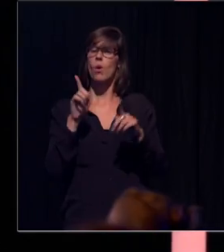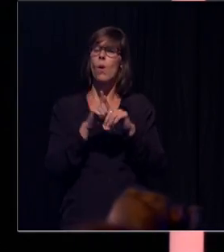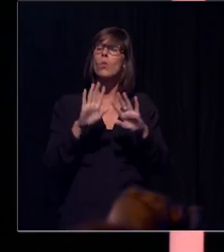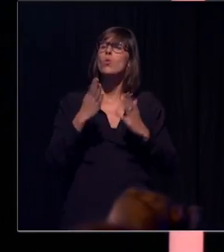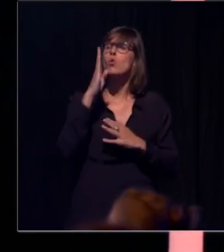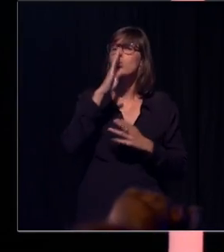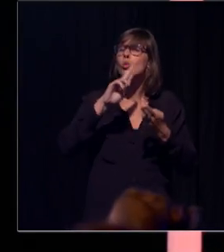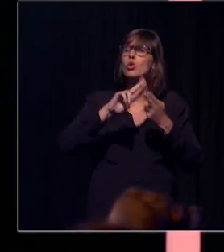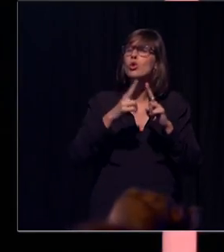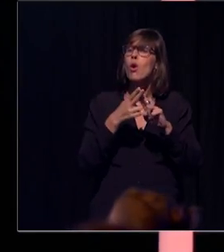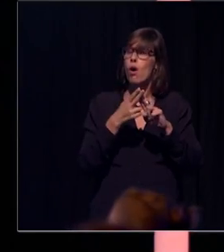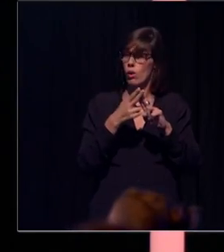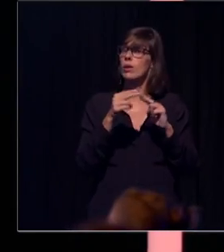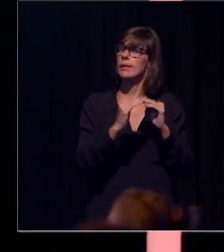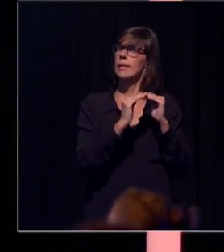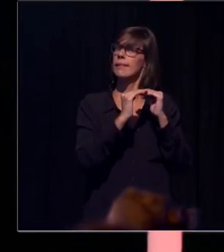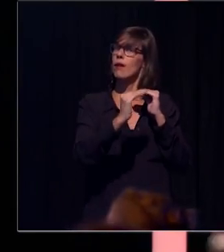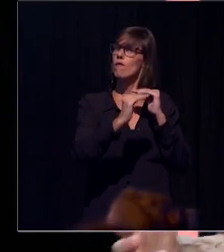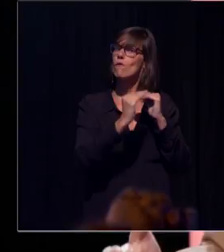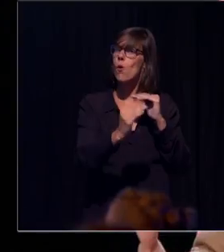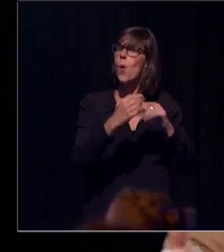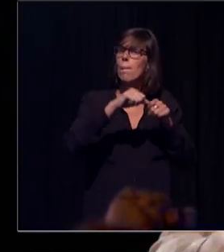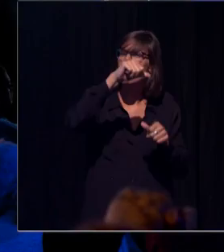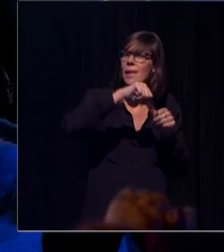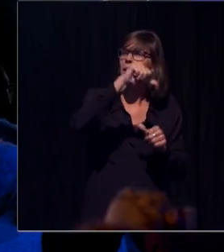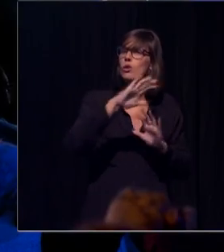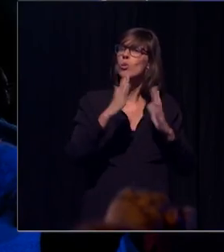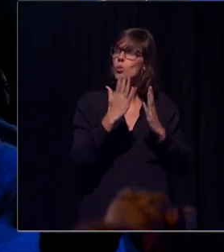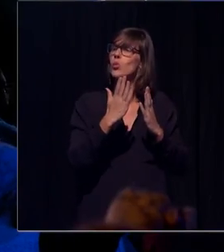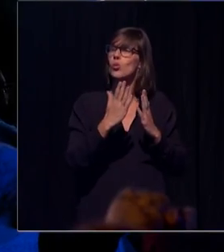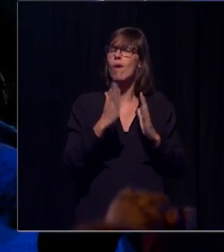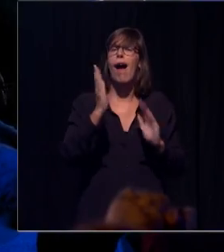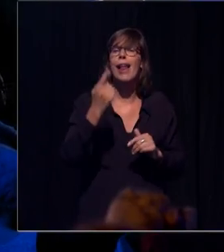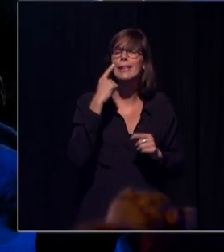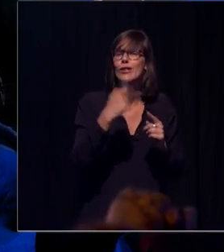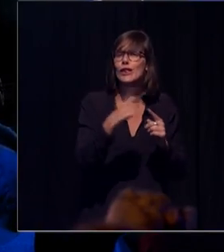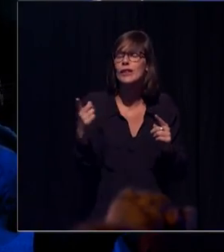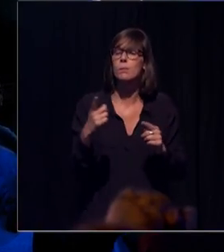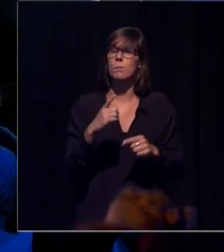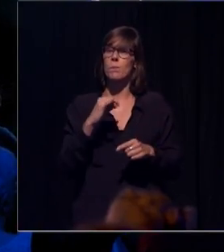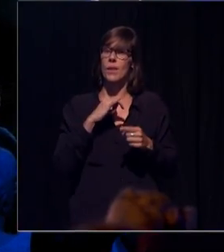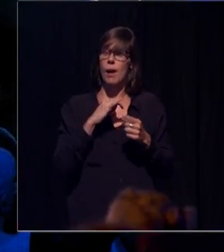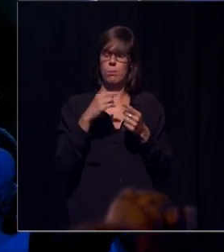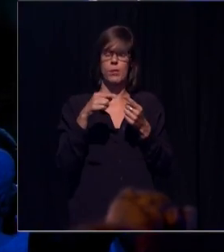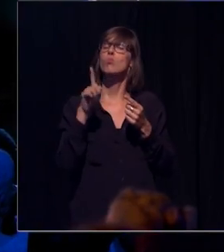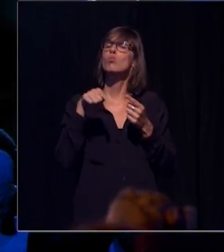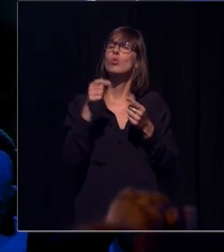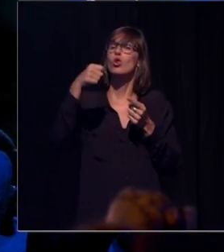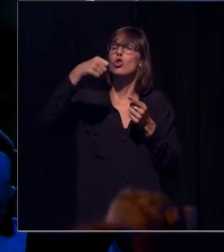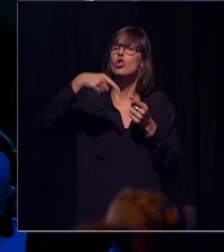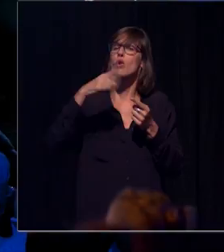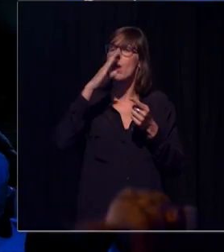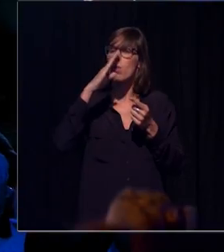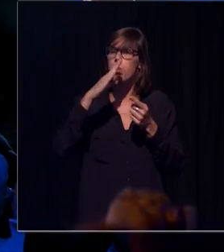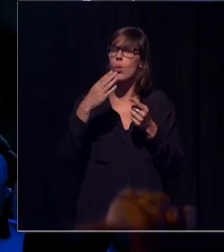voor ze gaan slapen. En de bloedsuikerspiegelmeten, hoe doen ze dat? Ik ben opnieuw zeker dat de meesten onder u dat al eens gezien hebben. Dat is met